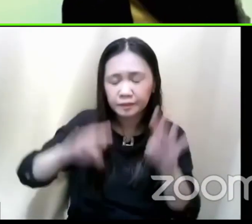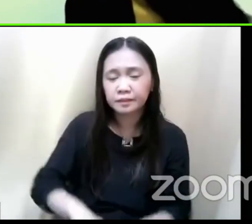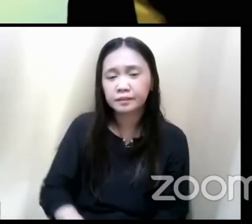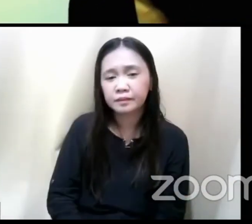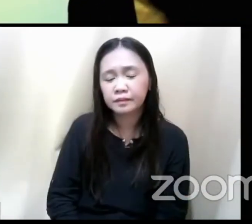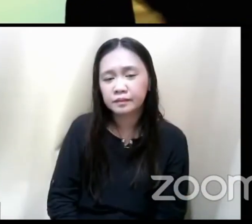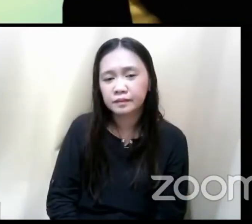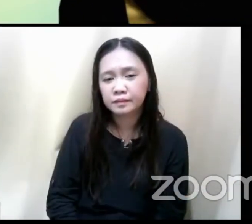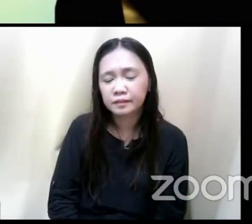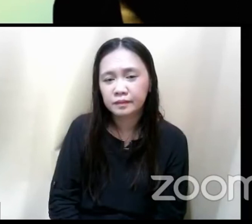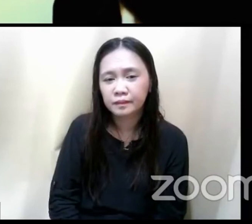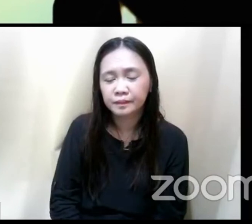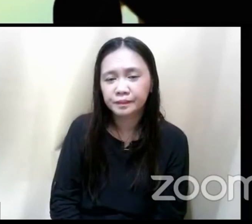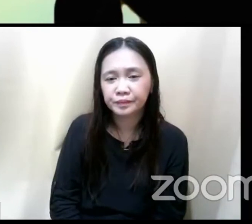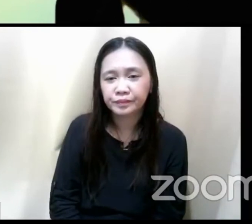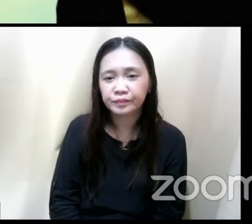Okay. So,